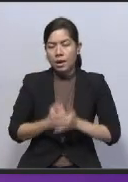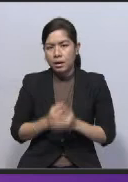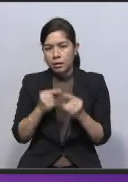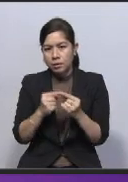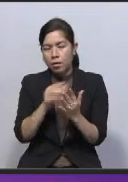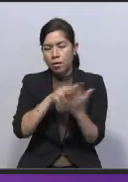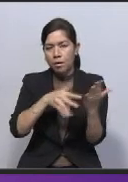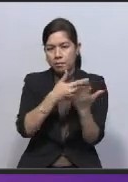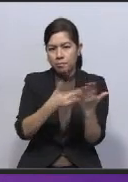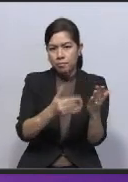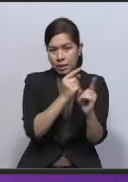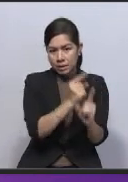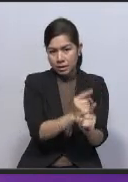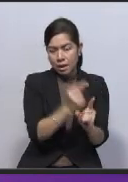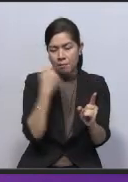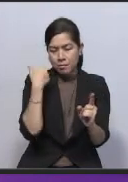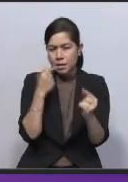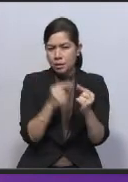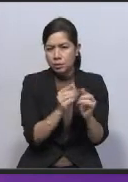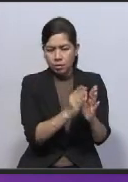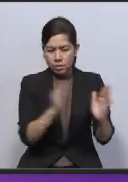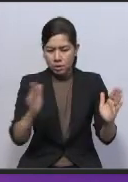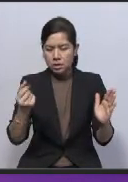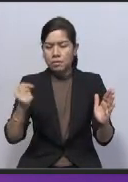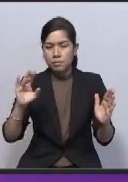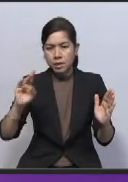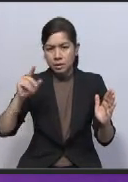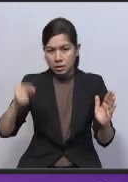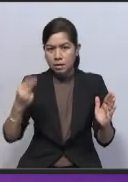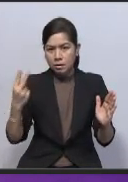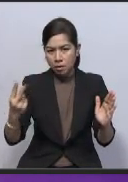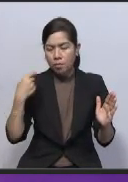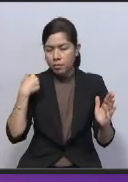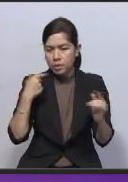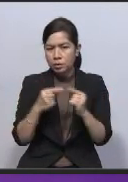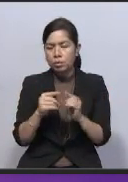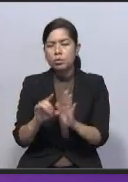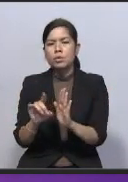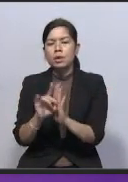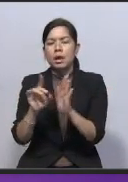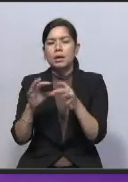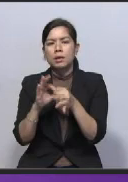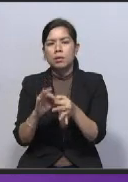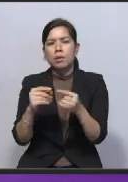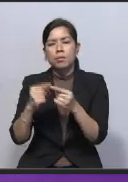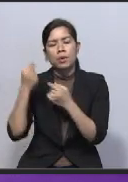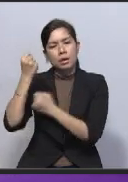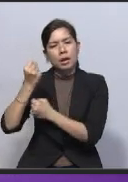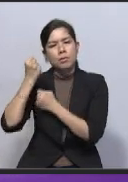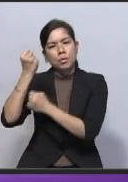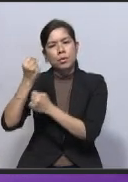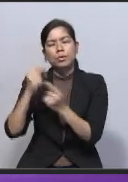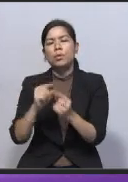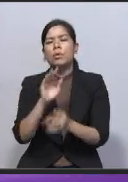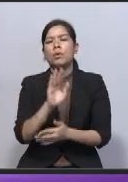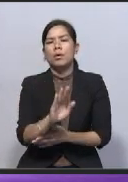ครองที่ให้คุ้มครองชั่วคราวจนถึงวันที่17 กุมภาพันธ์เป็นวันสิ้นสุดการชุมนุมอย่างเต็มที่